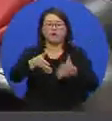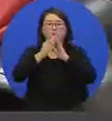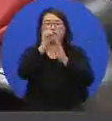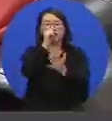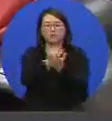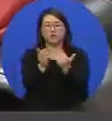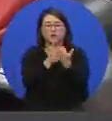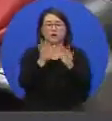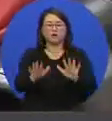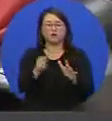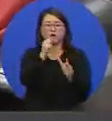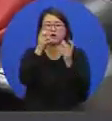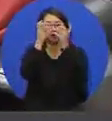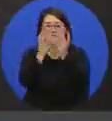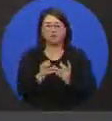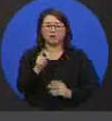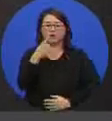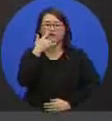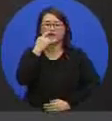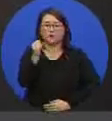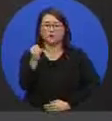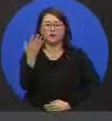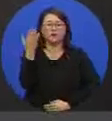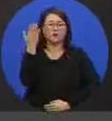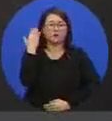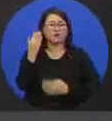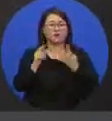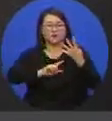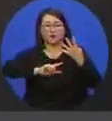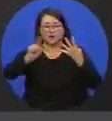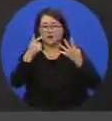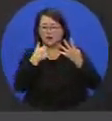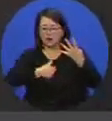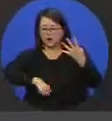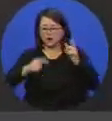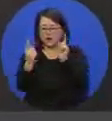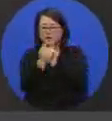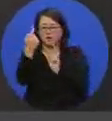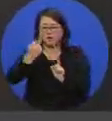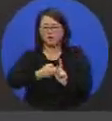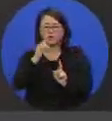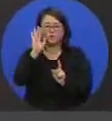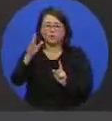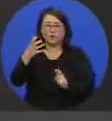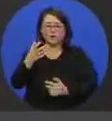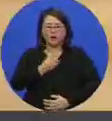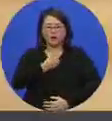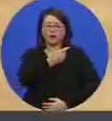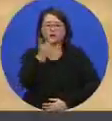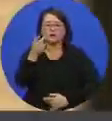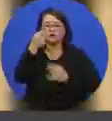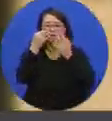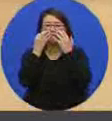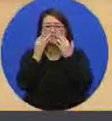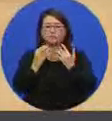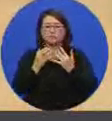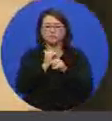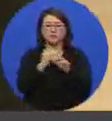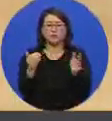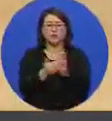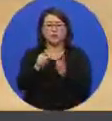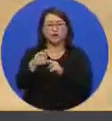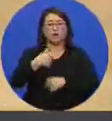씨 어머니는 지난 4일 아들을 다시 만난 뒤 큰 충격을 받았다며 눈물을 쏟았습니다. 전